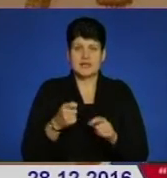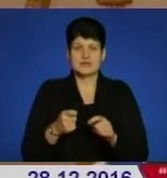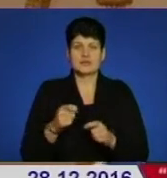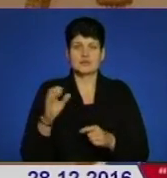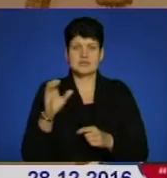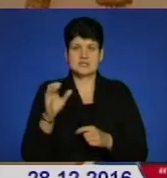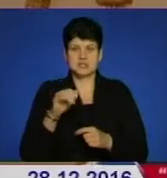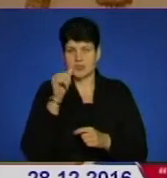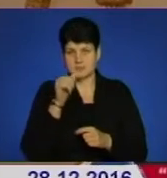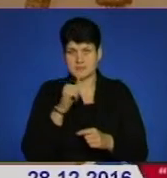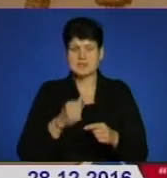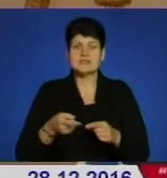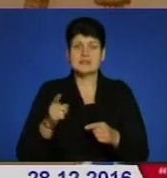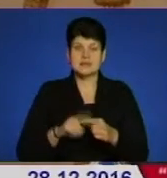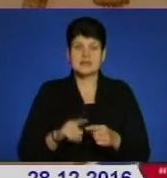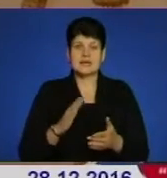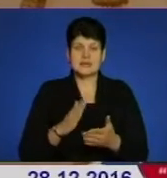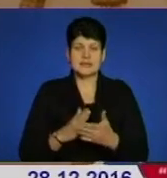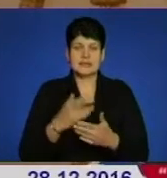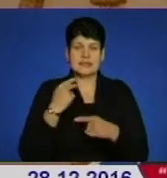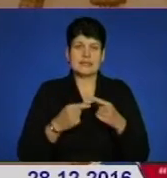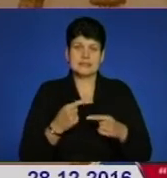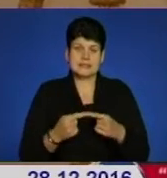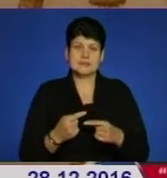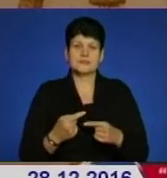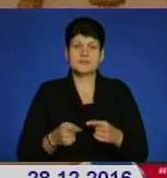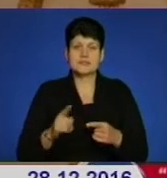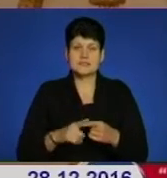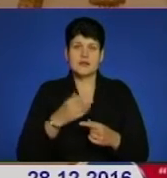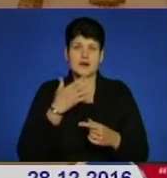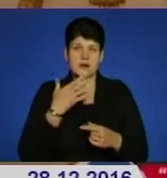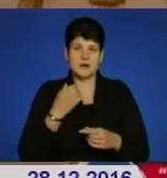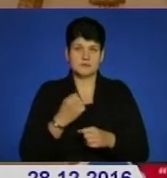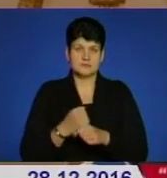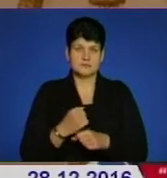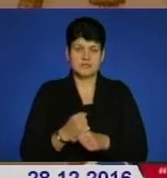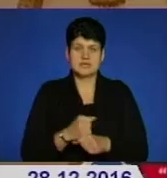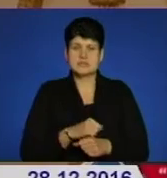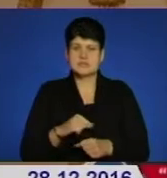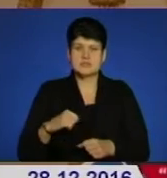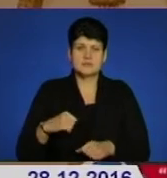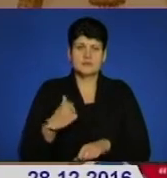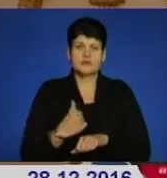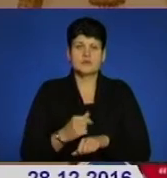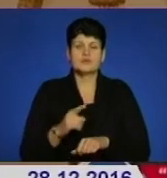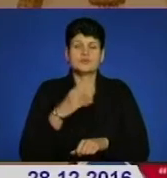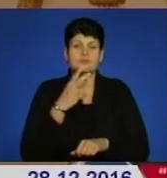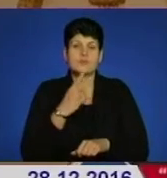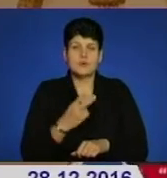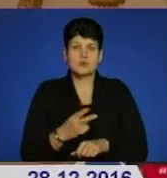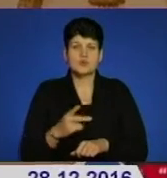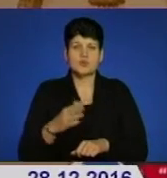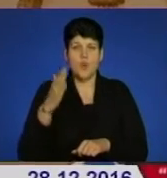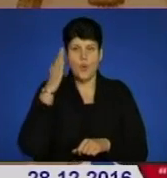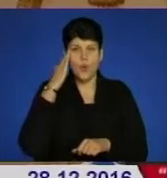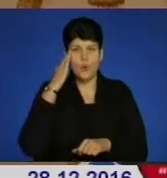Це теж є своя одна із традицій. Ну, це досить цікавий, гарний виріб, і саме головне, що ми бачимо, що у голову,